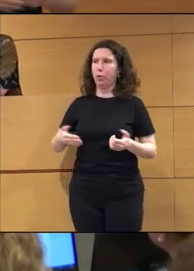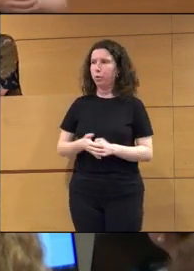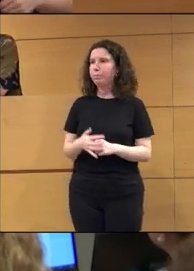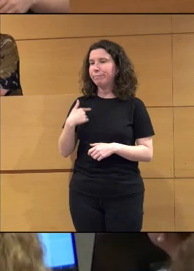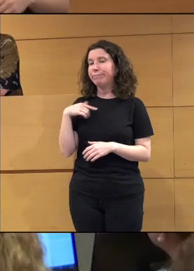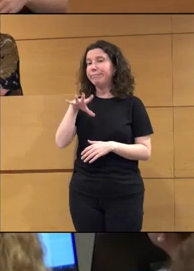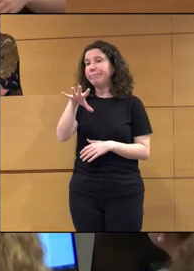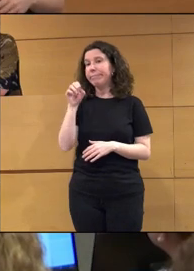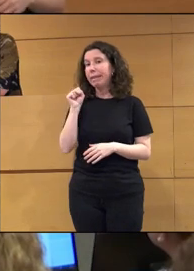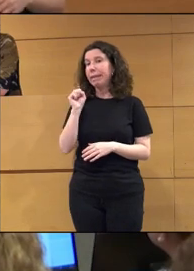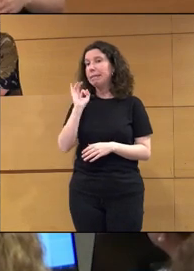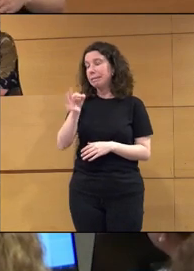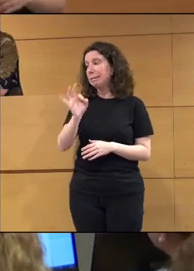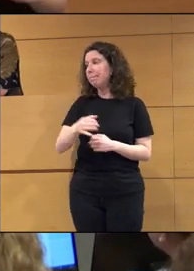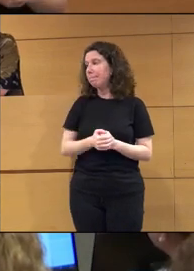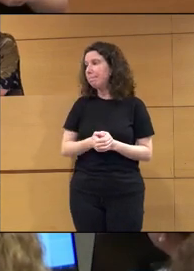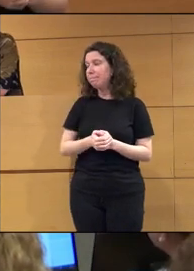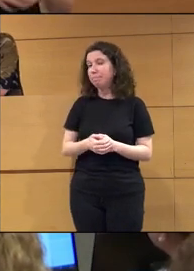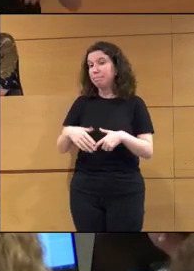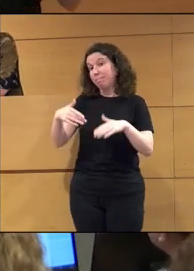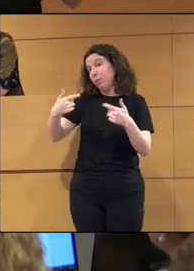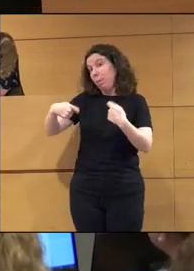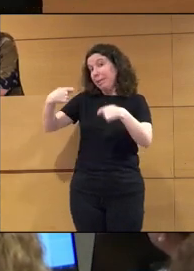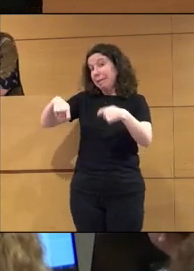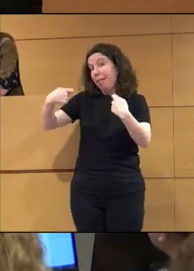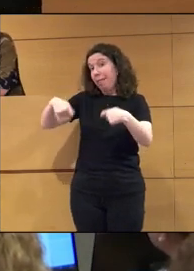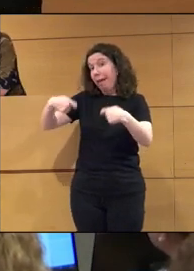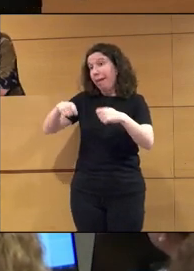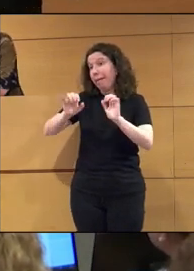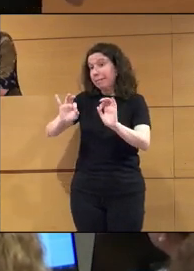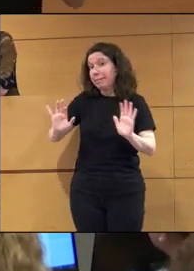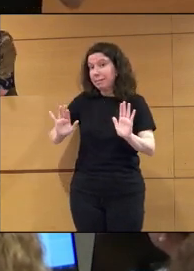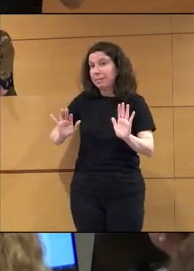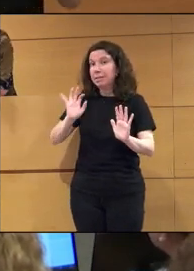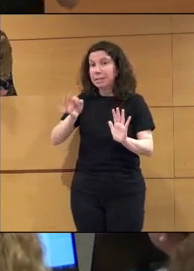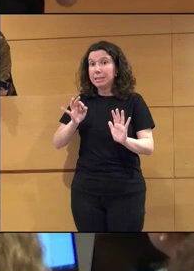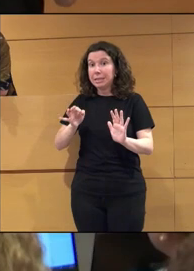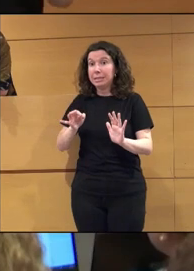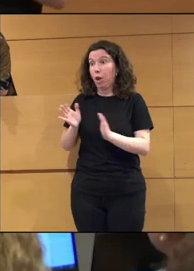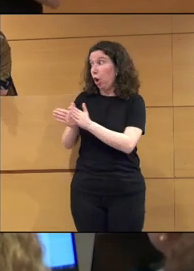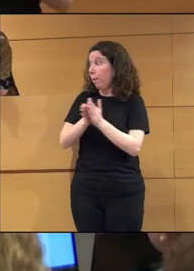T'entenc, sí. Per pesades, no? I al final nosaltres sí...